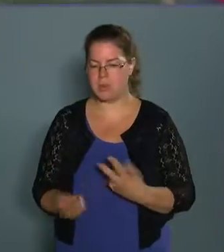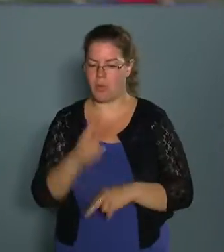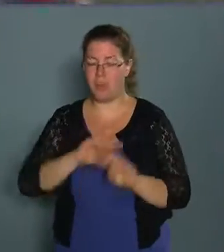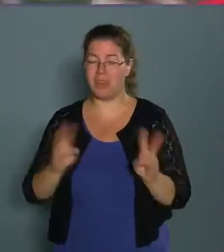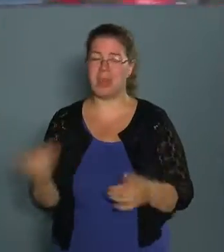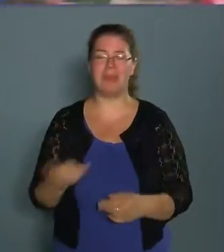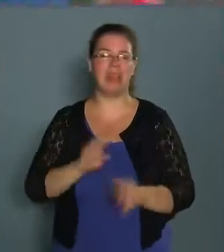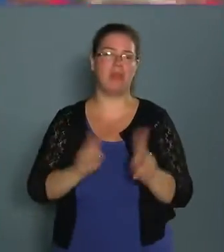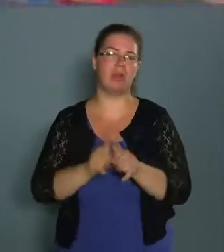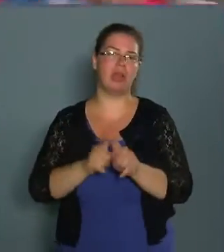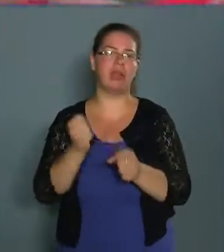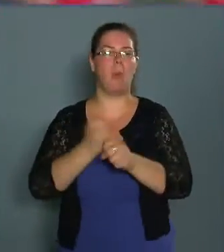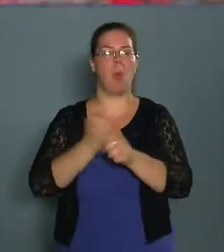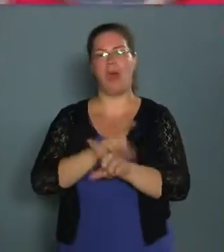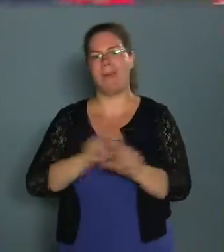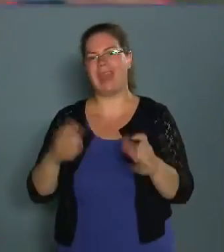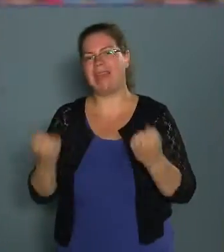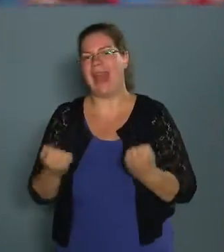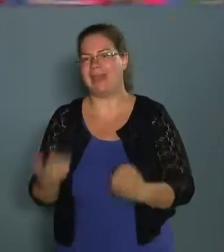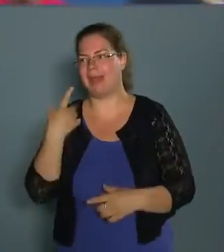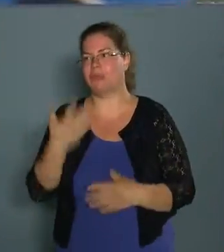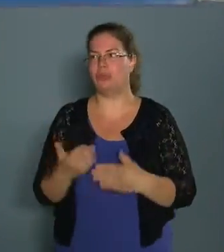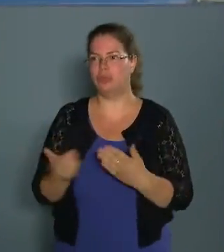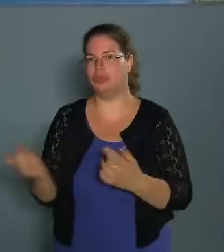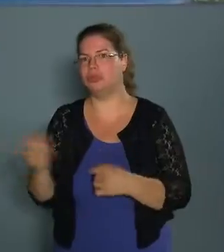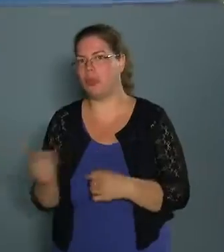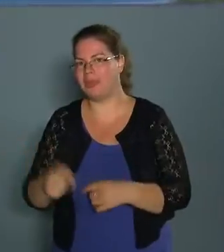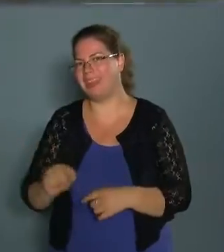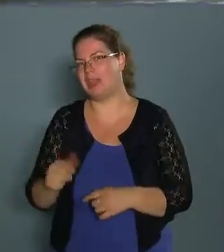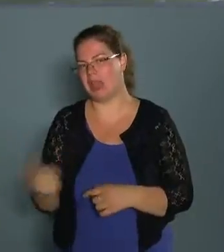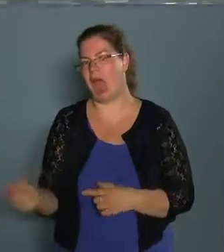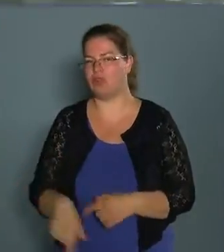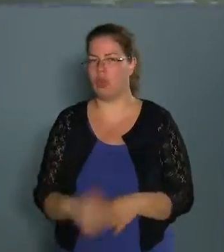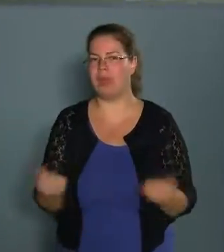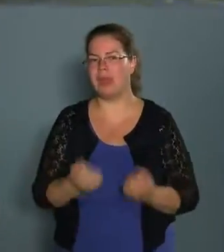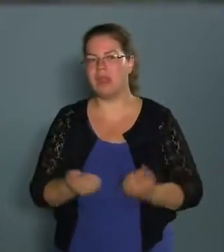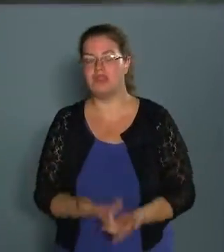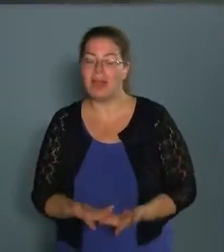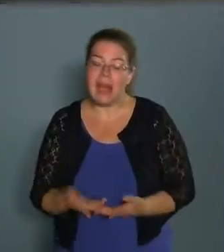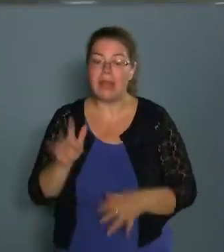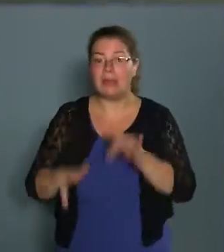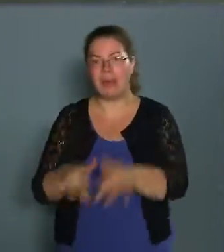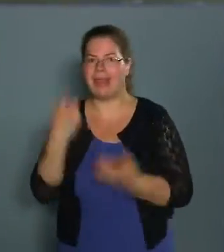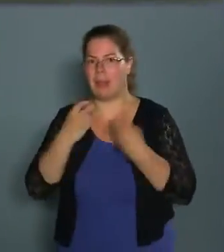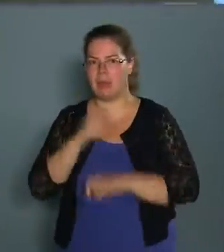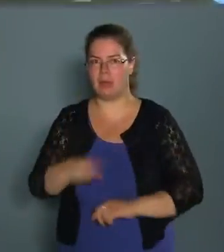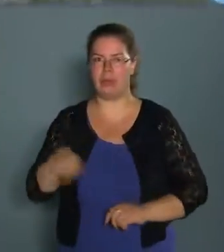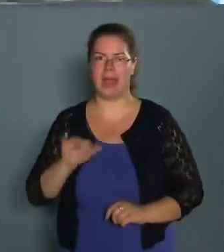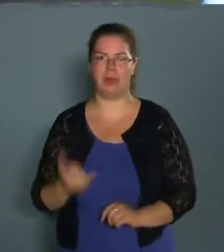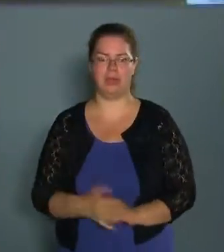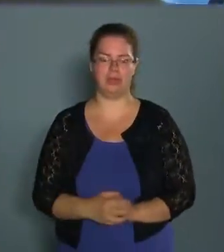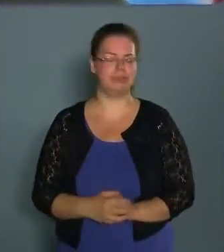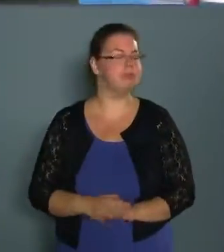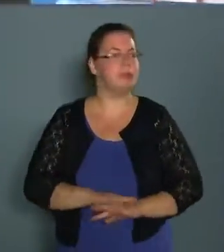mindig vannak, akik munkájuktól nehezen tudnak elszakadni, és csak ritkán tudnak lejönni edzésre, de időnként számíthatunk rájuk